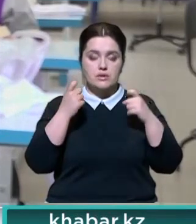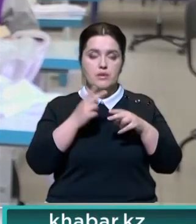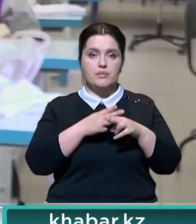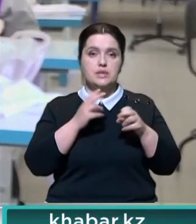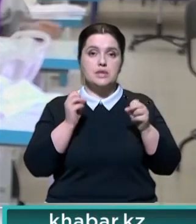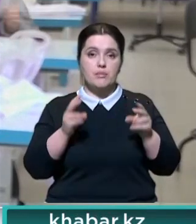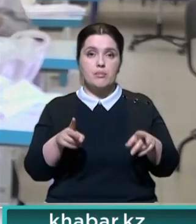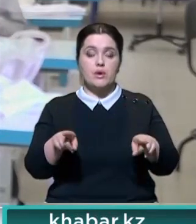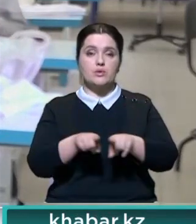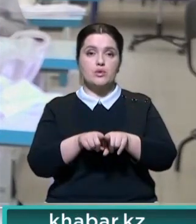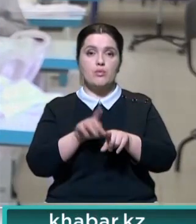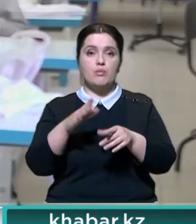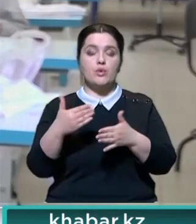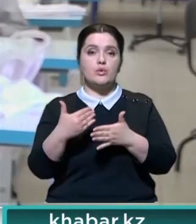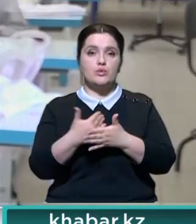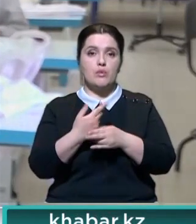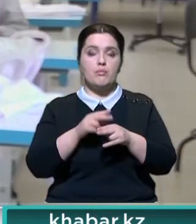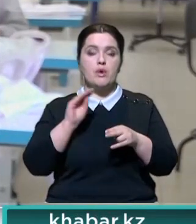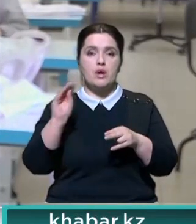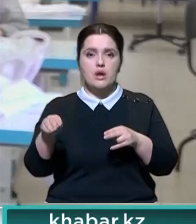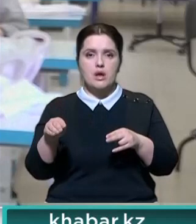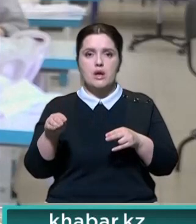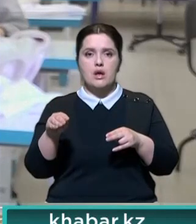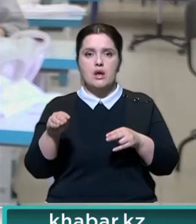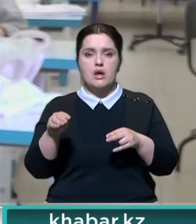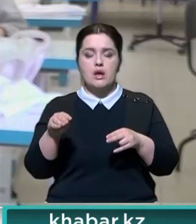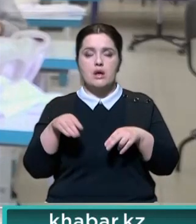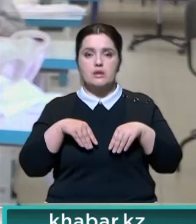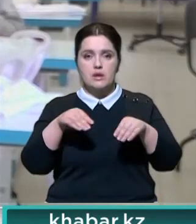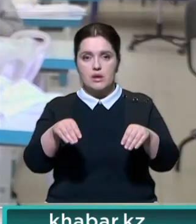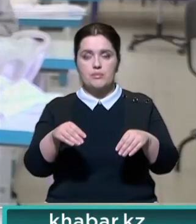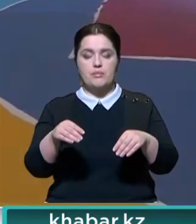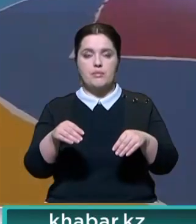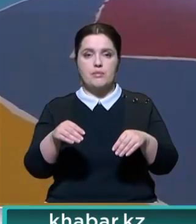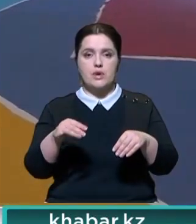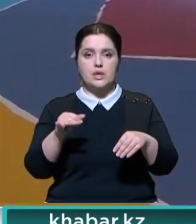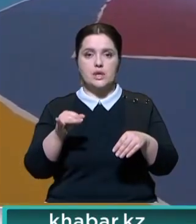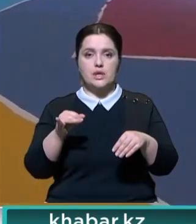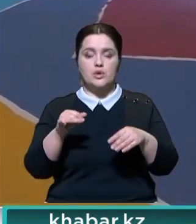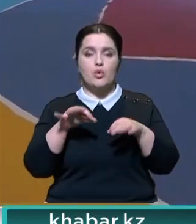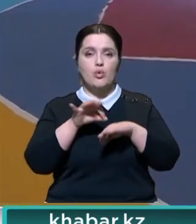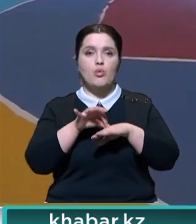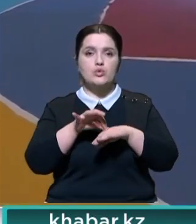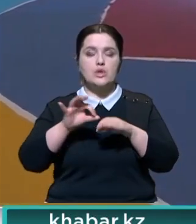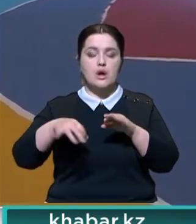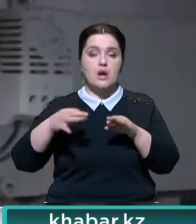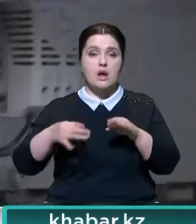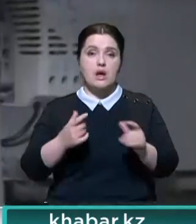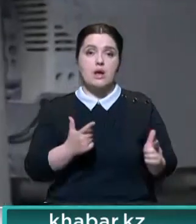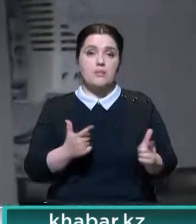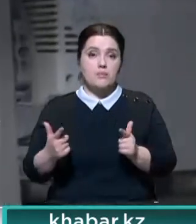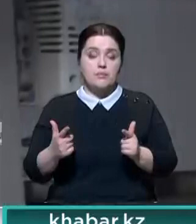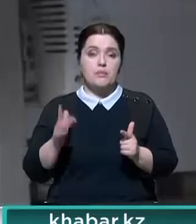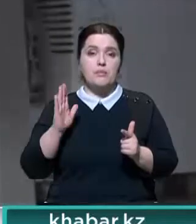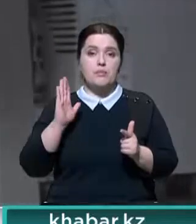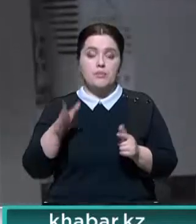безопасности. Мы также вводим новые специальности, связанные с агрономией, рыбным хозяйством и кожевенным делом. Кроме того, в этом году планируется подготовка